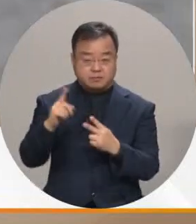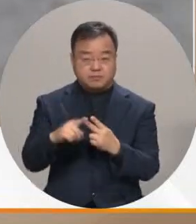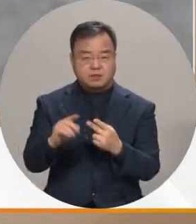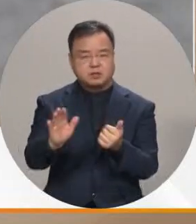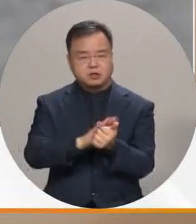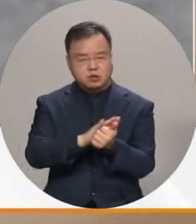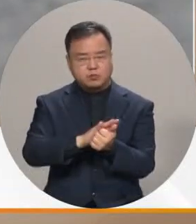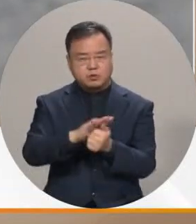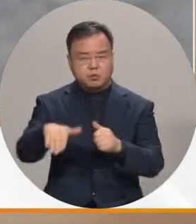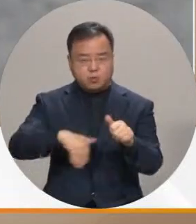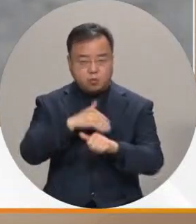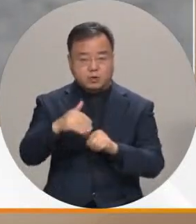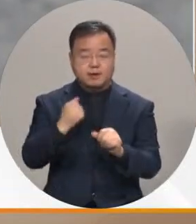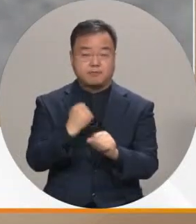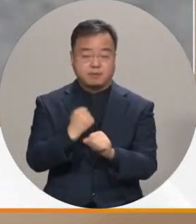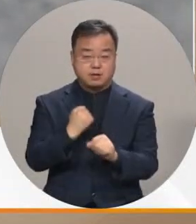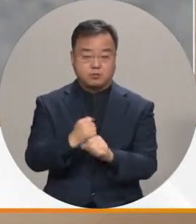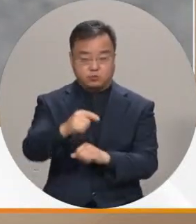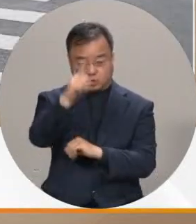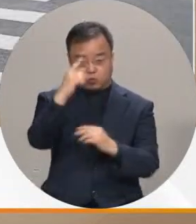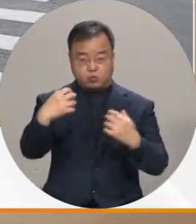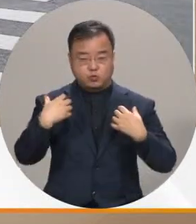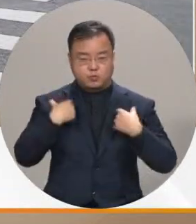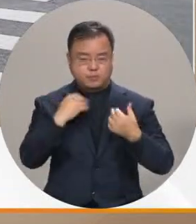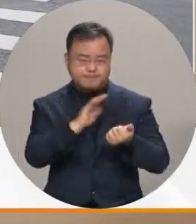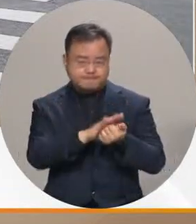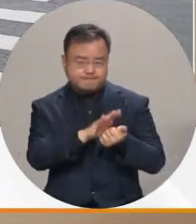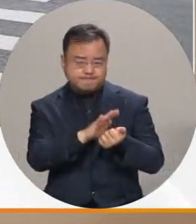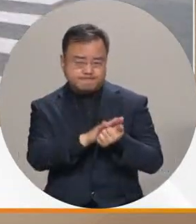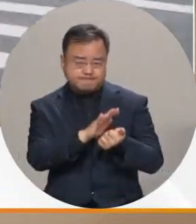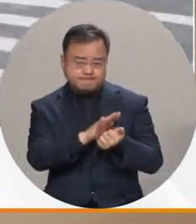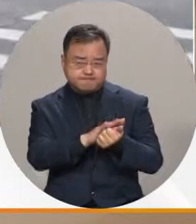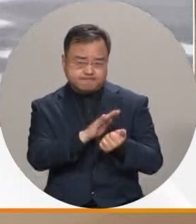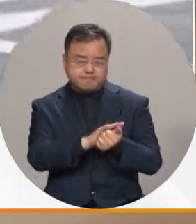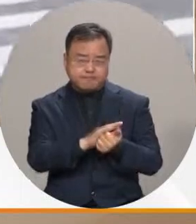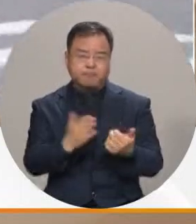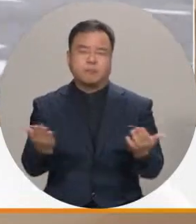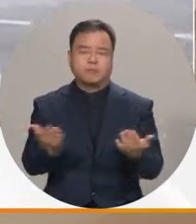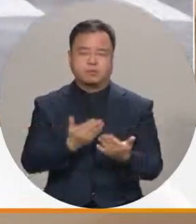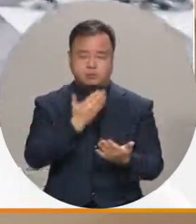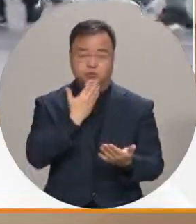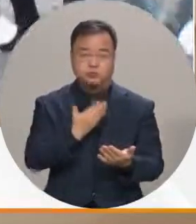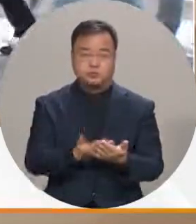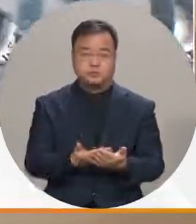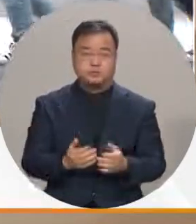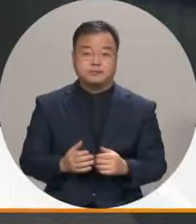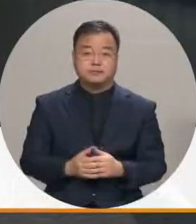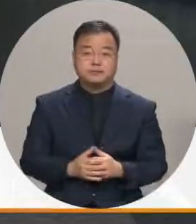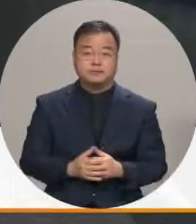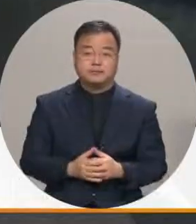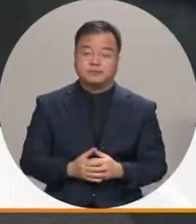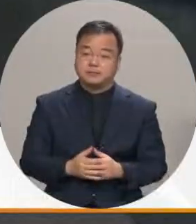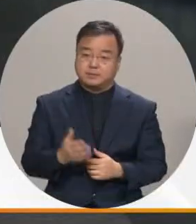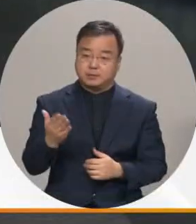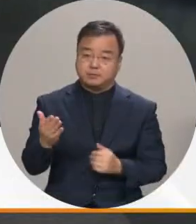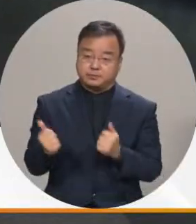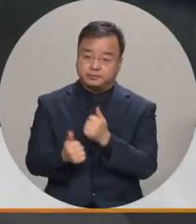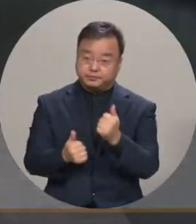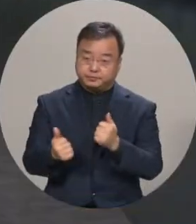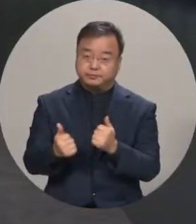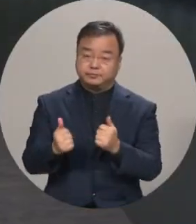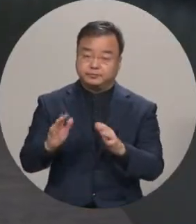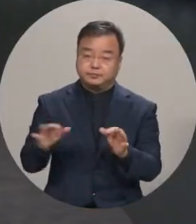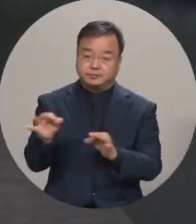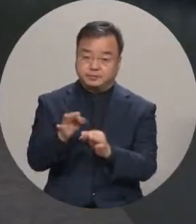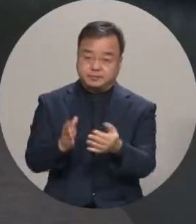환경을 만들어 내고 정부가 적극적으로 지원하는 것이 매우 중요할 것으로 생각합니다네 위원님께서는이 경제